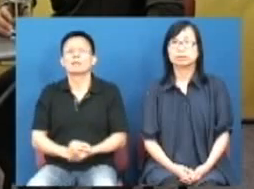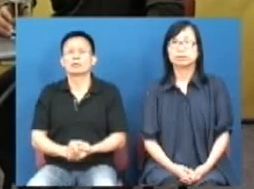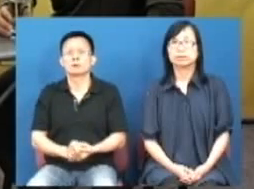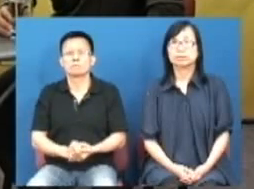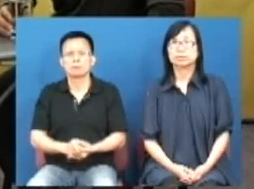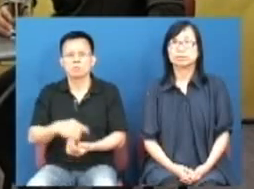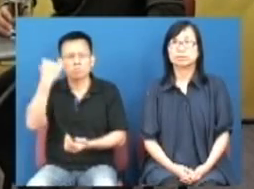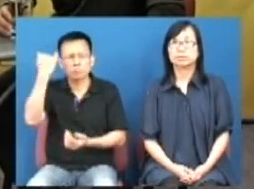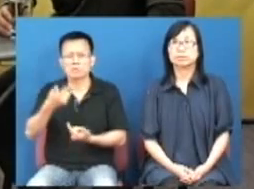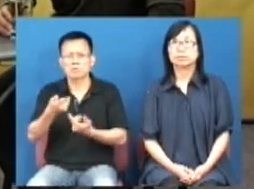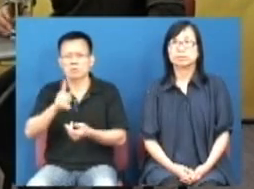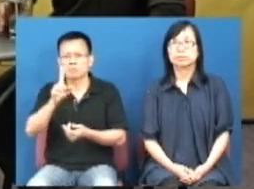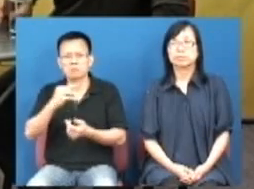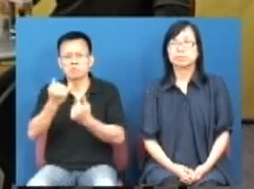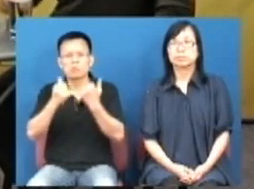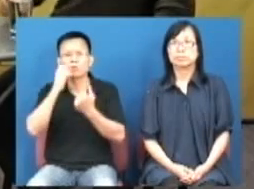生活喺邊度啊！真係